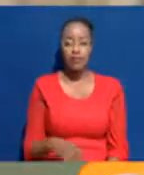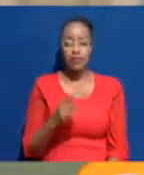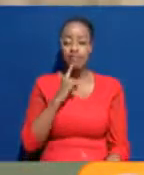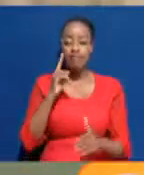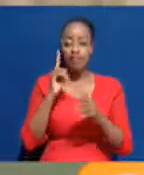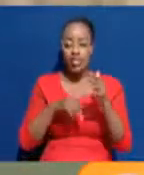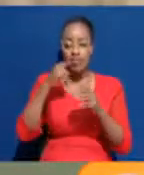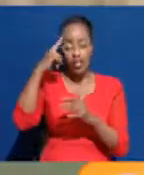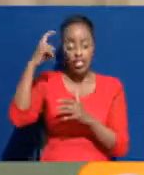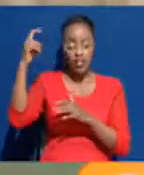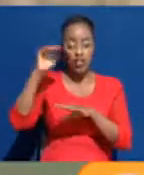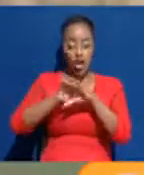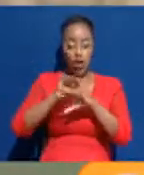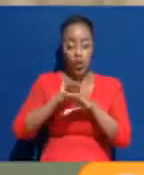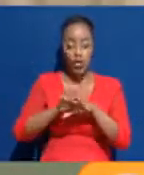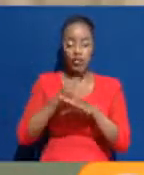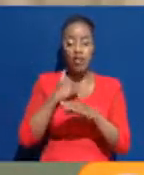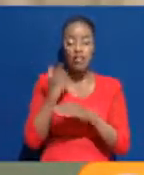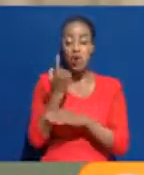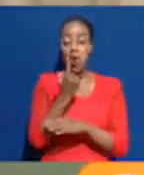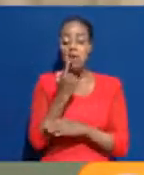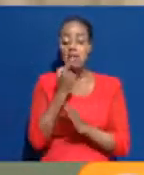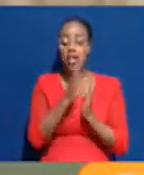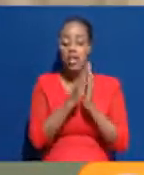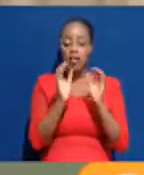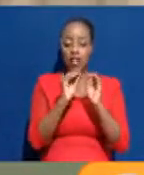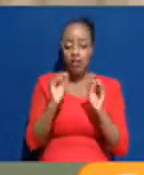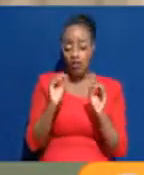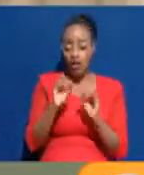Wanasema ndoto njema haihadithiwi, lakini ya